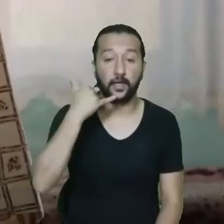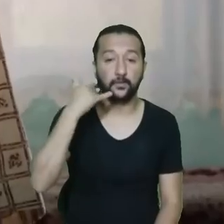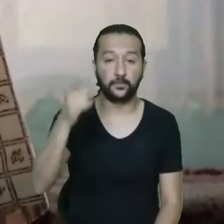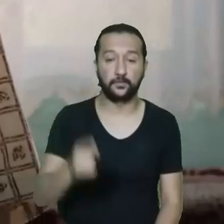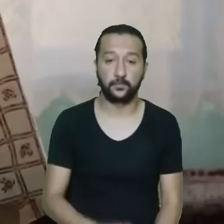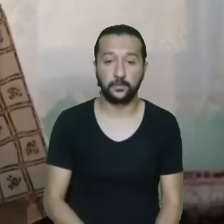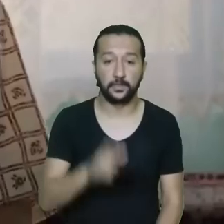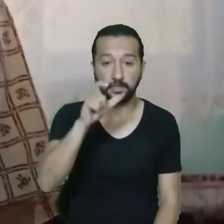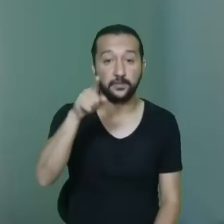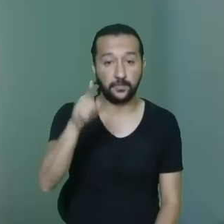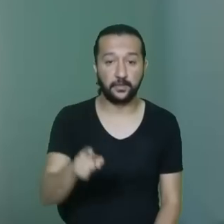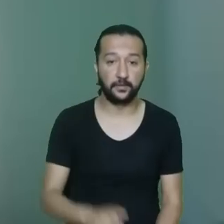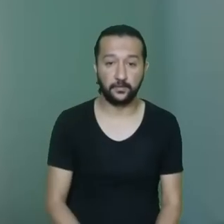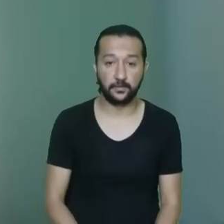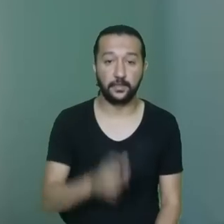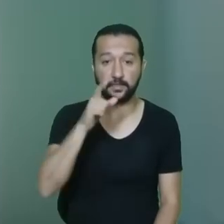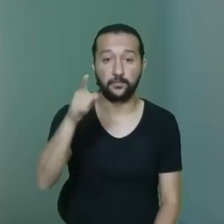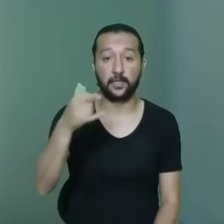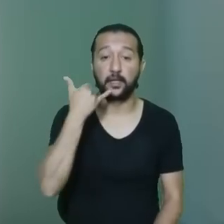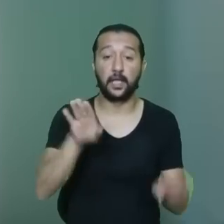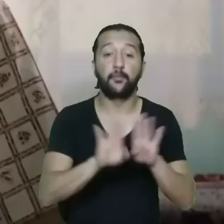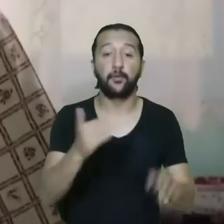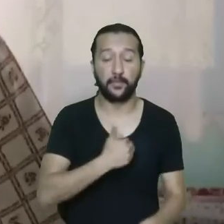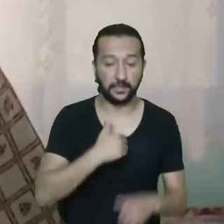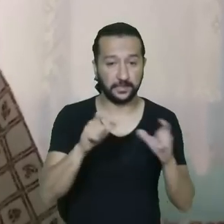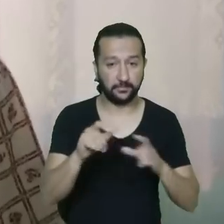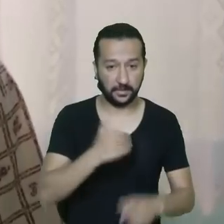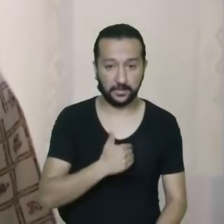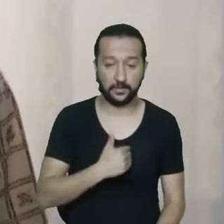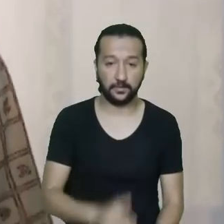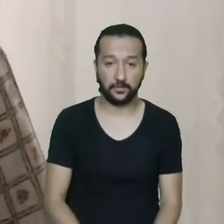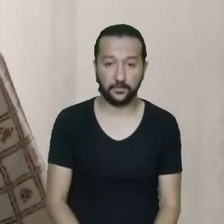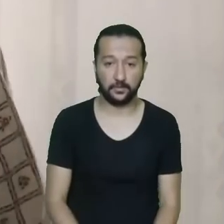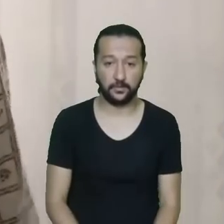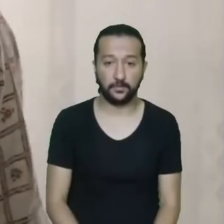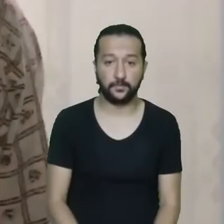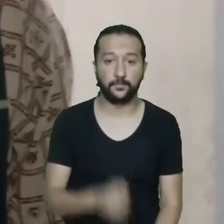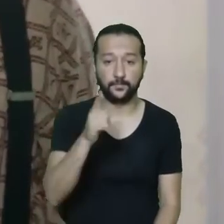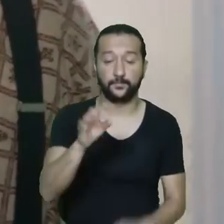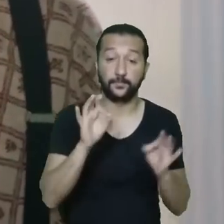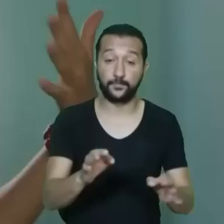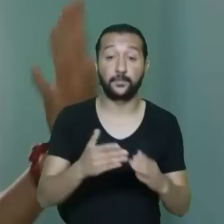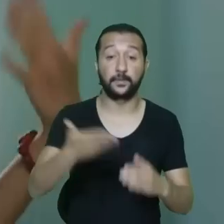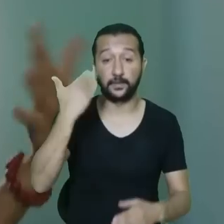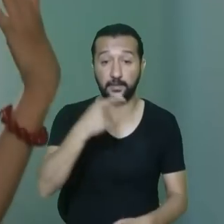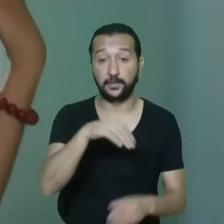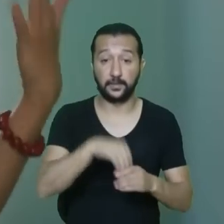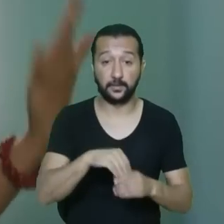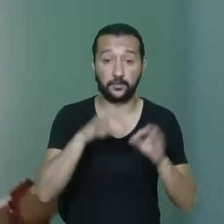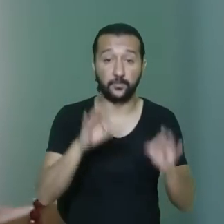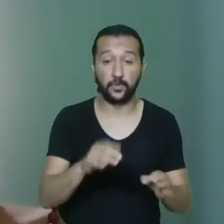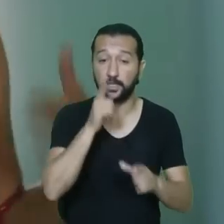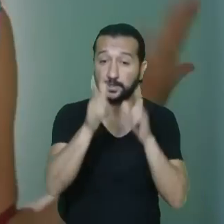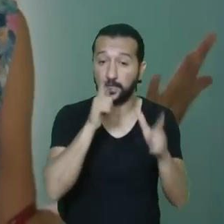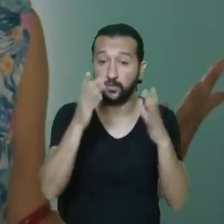Alo. Cemal. Cemal kapama. Benim Sibel. Ya geçen defa böyle